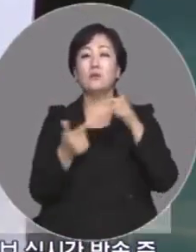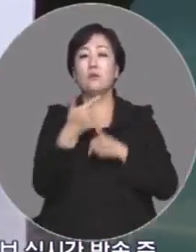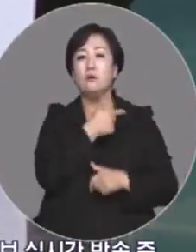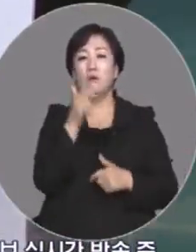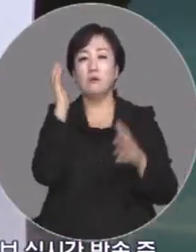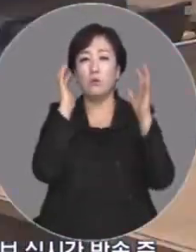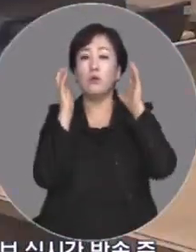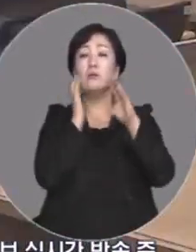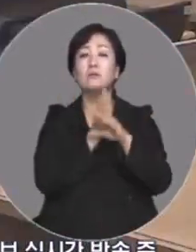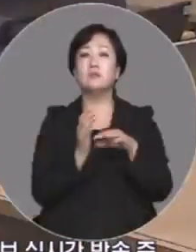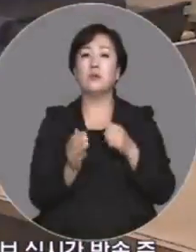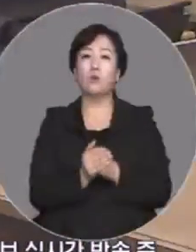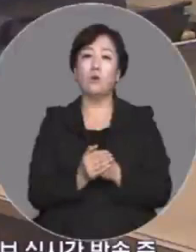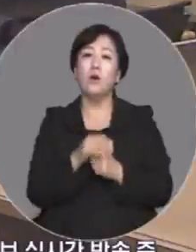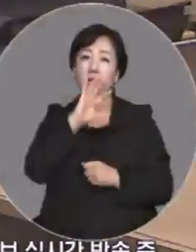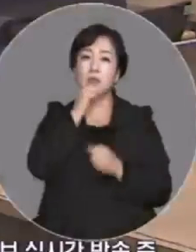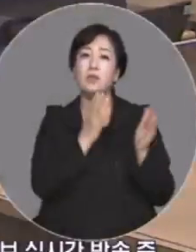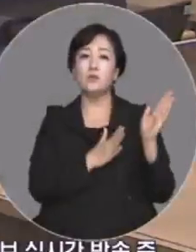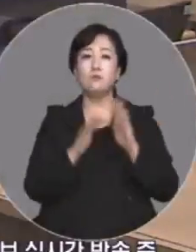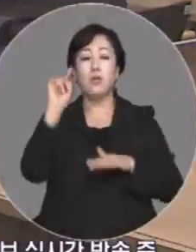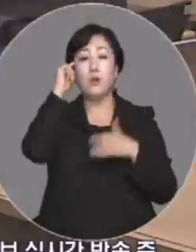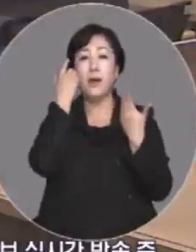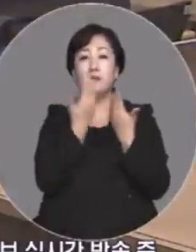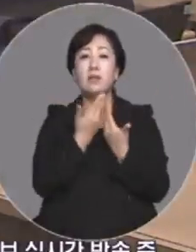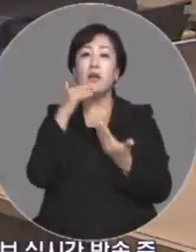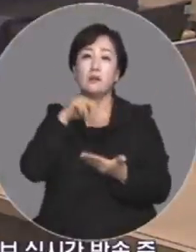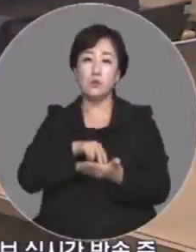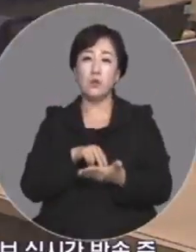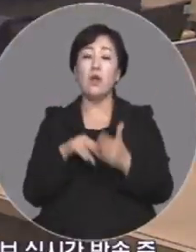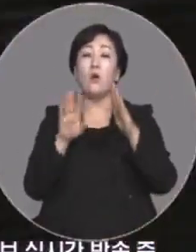상황. 예산 확보와 주민 반대에 부딪힌